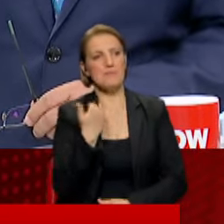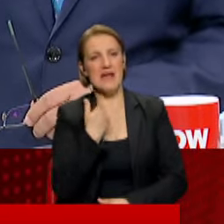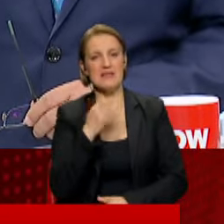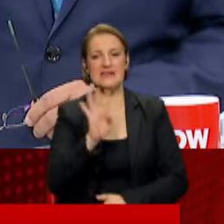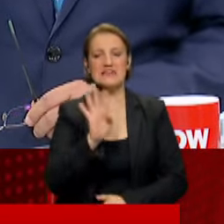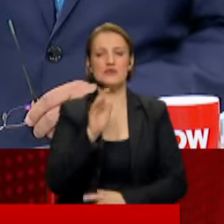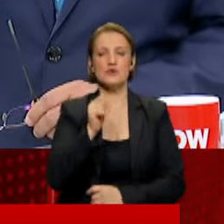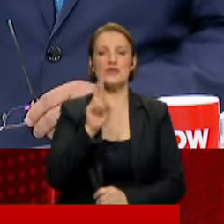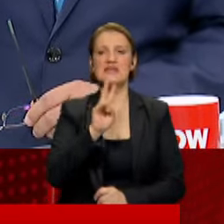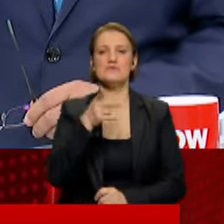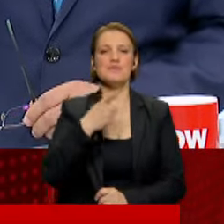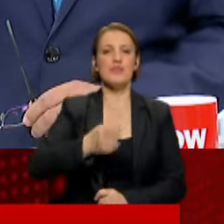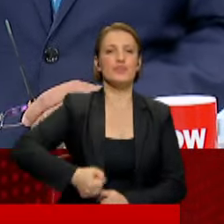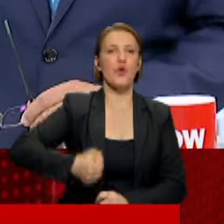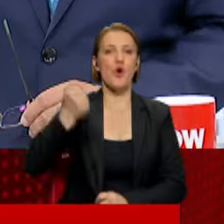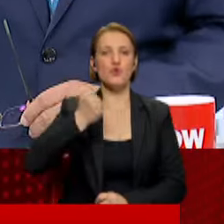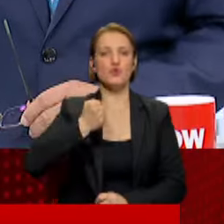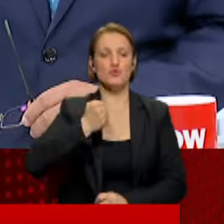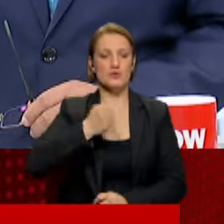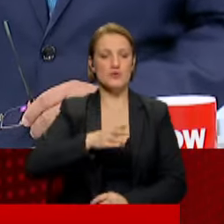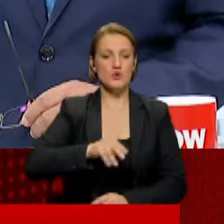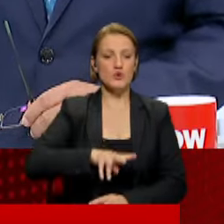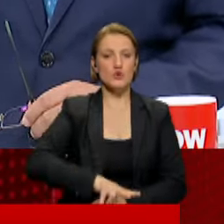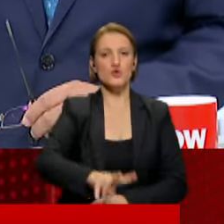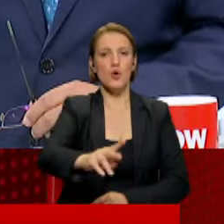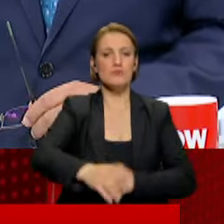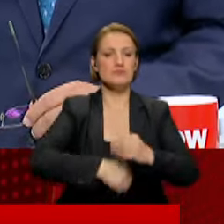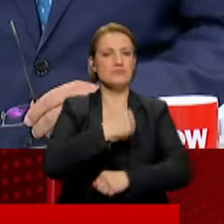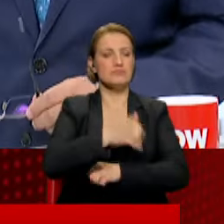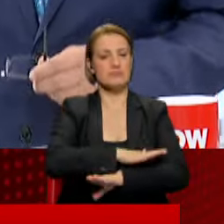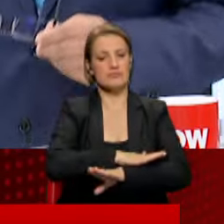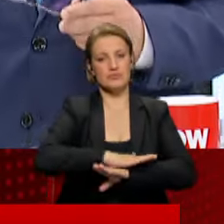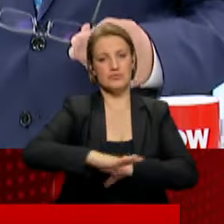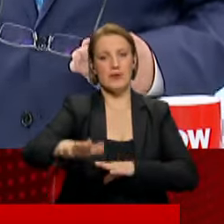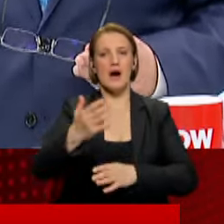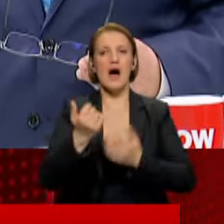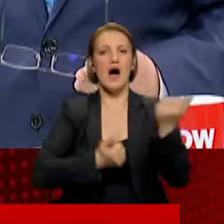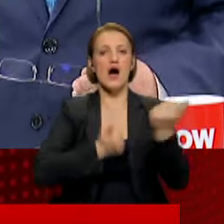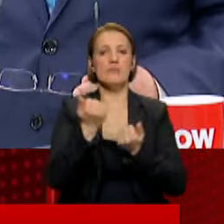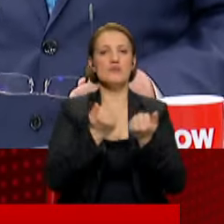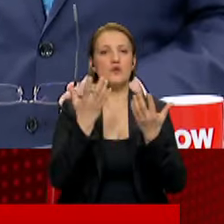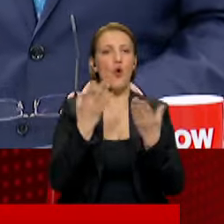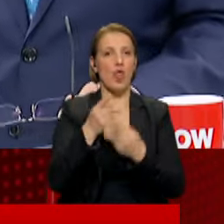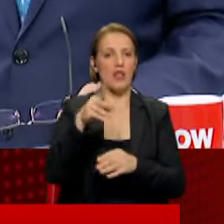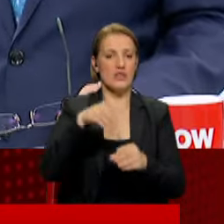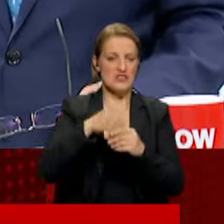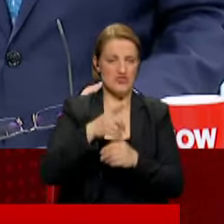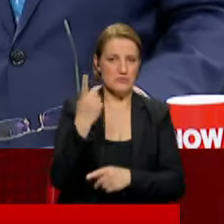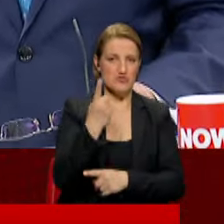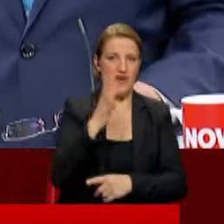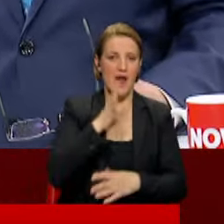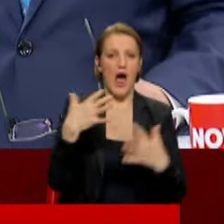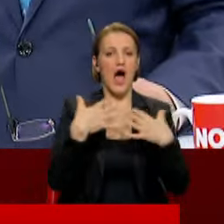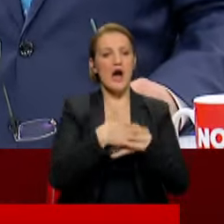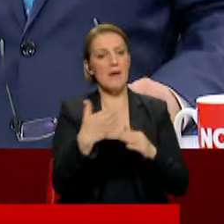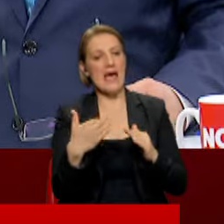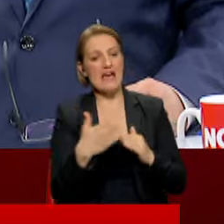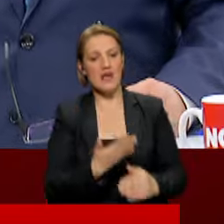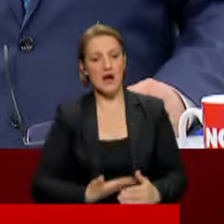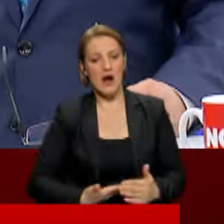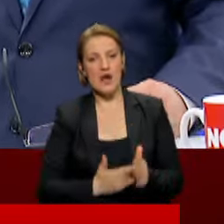40 günde 20.000 ton asfalt dökmüşüm Ama bu asfalt arabası olan için bir şey ifade ediyor da akşam evine